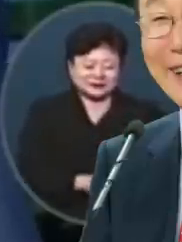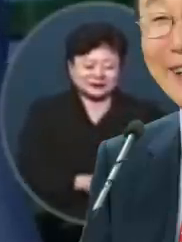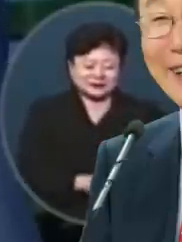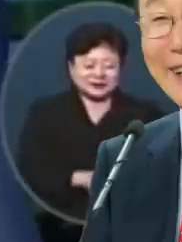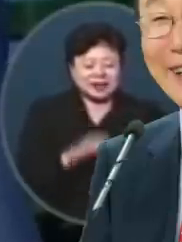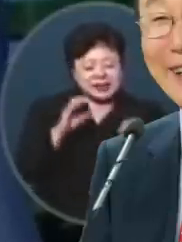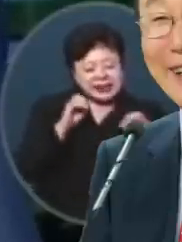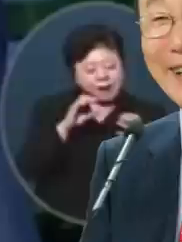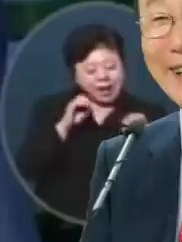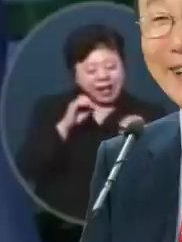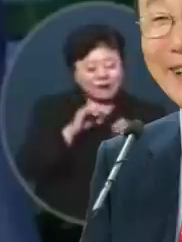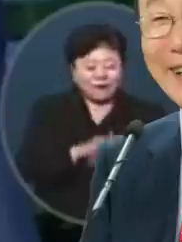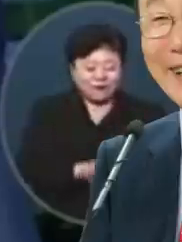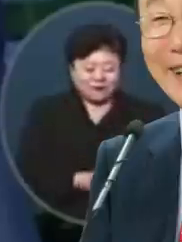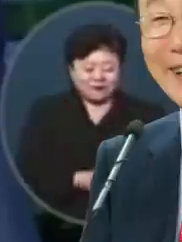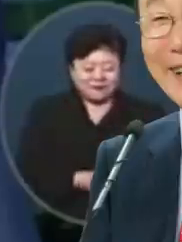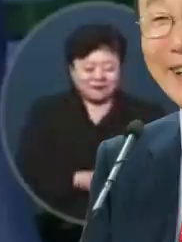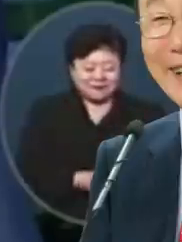대화를 나누고